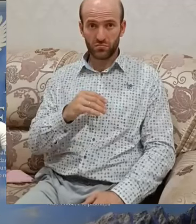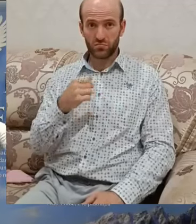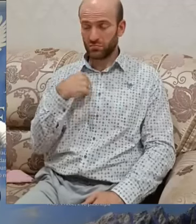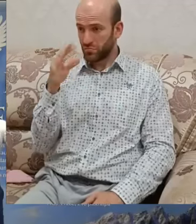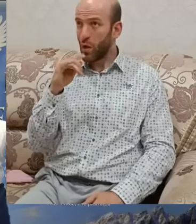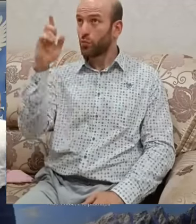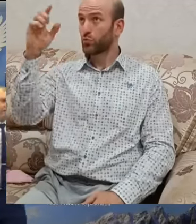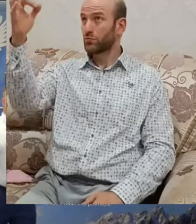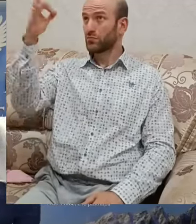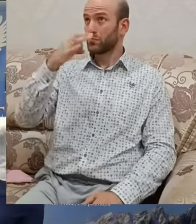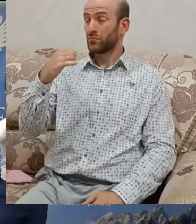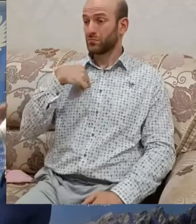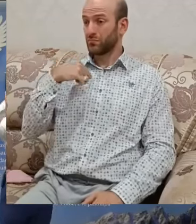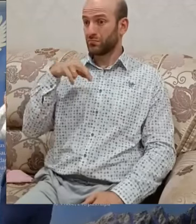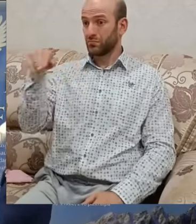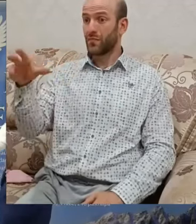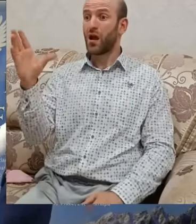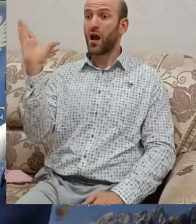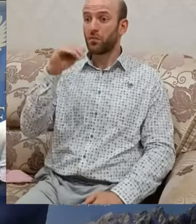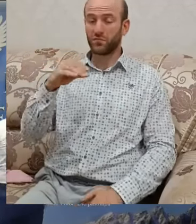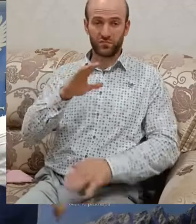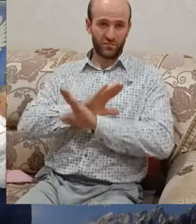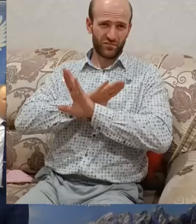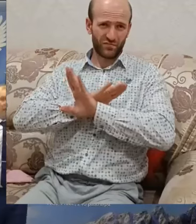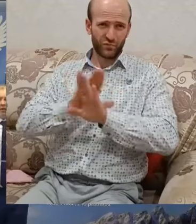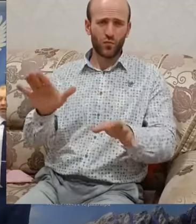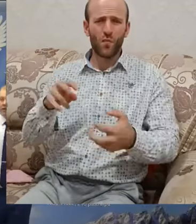сказал. Отдавил юс и юсу ранкас.